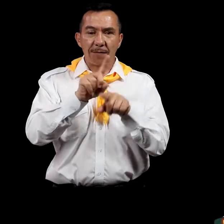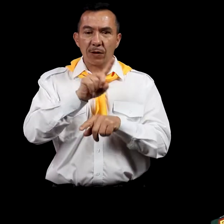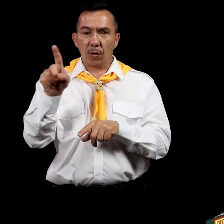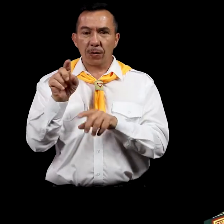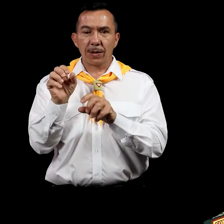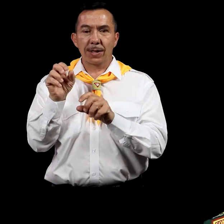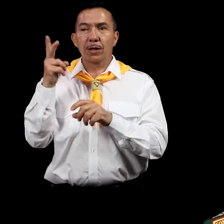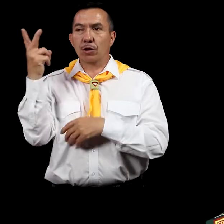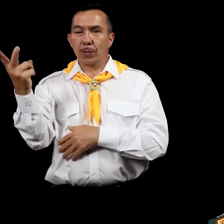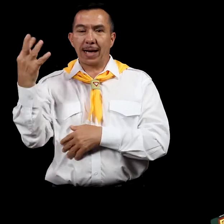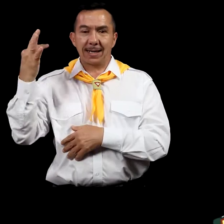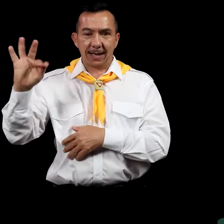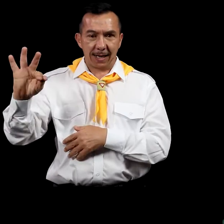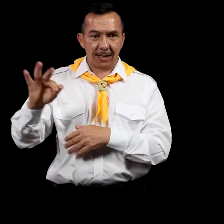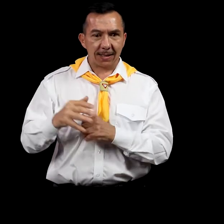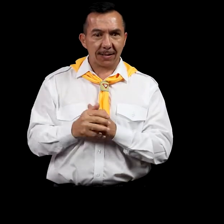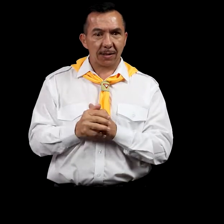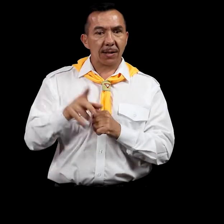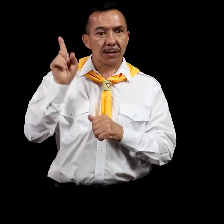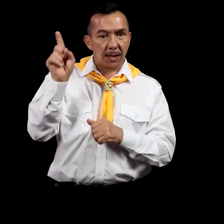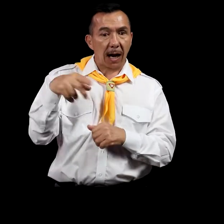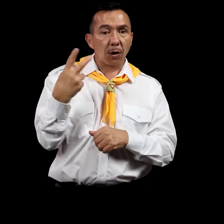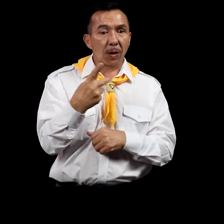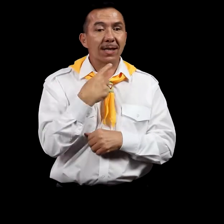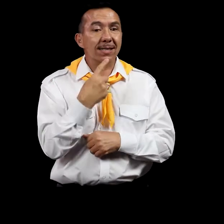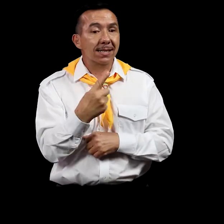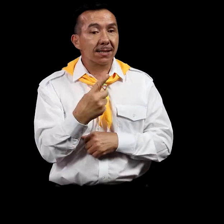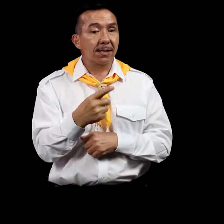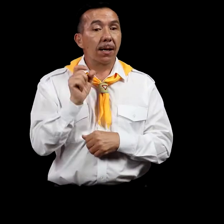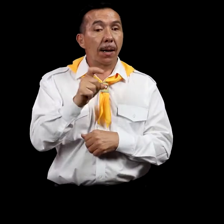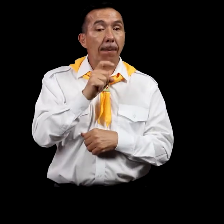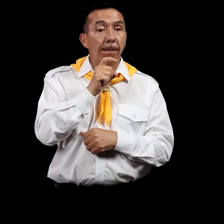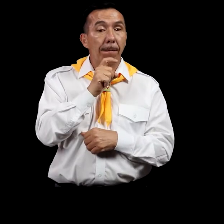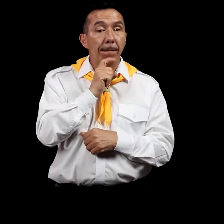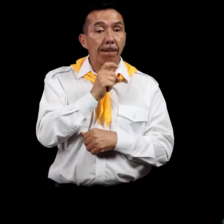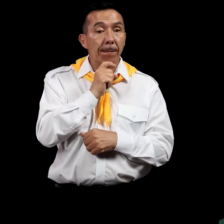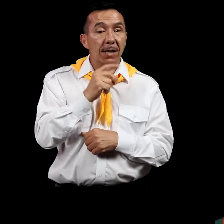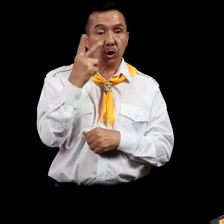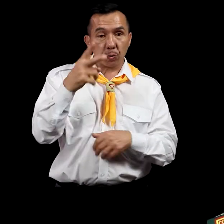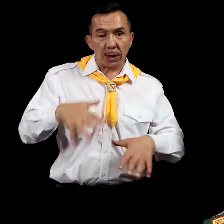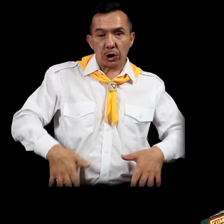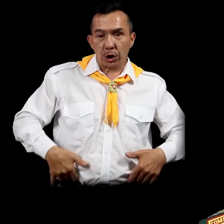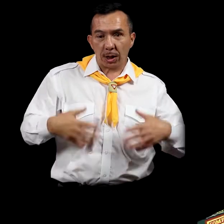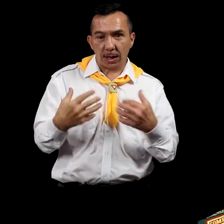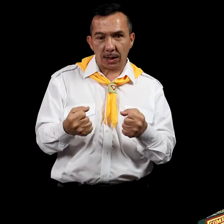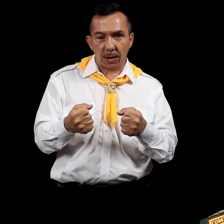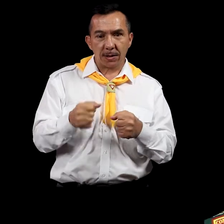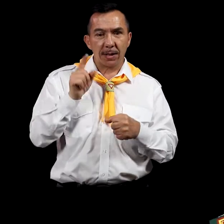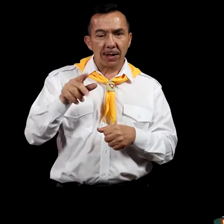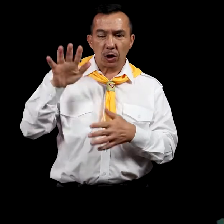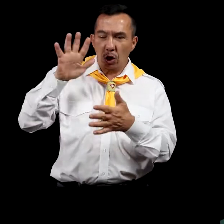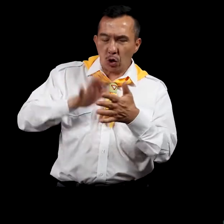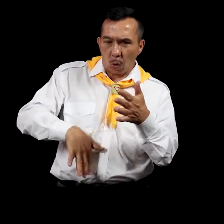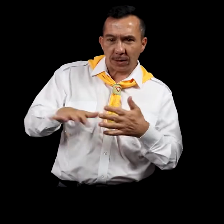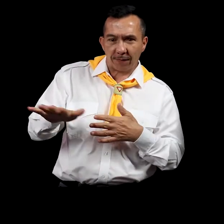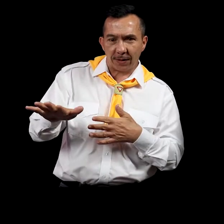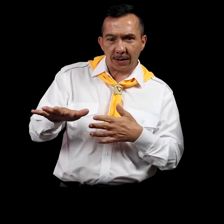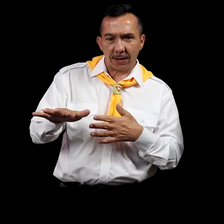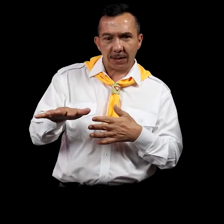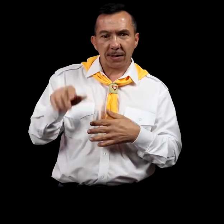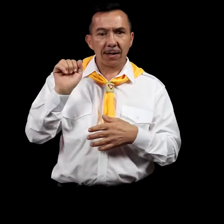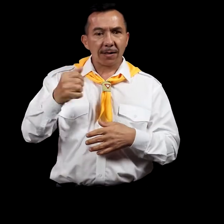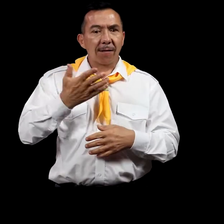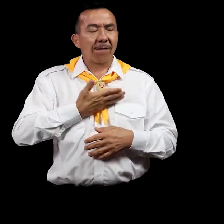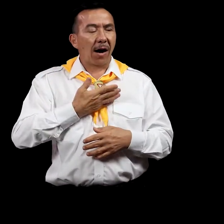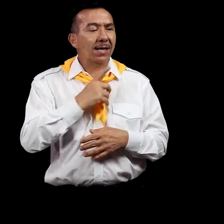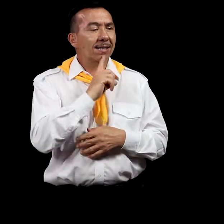tot 32. Hy het ook gesê, 'n man het twee seuns gehad en die jongste van hulle het vir